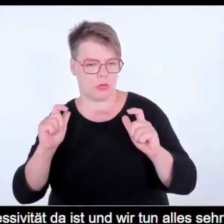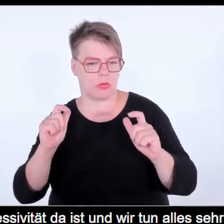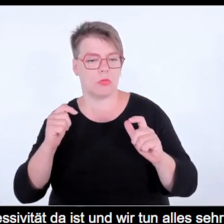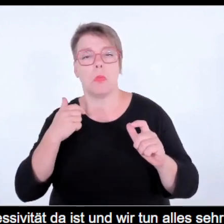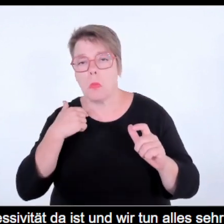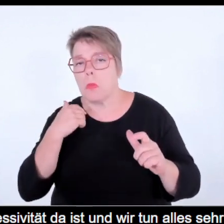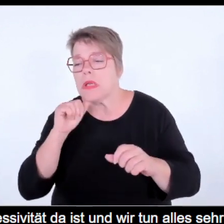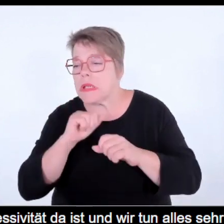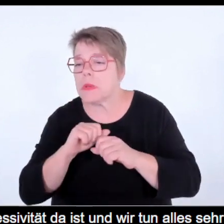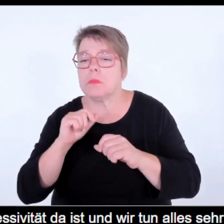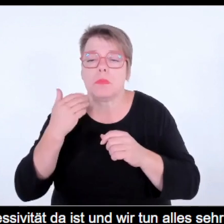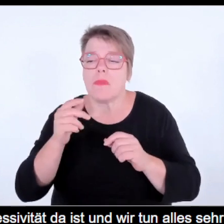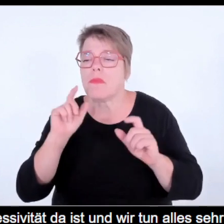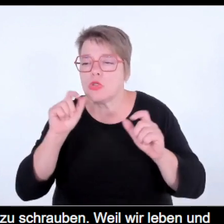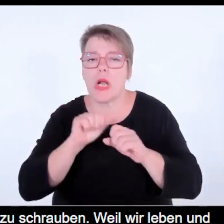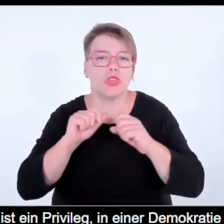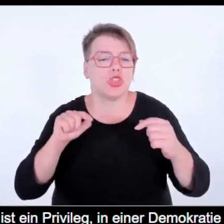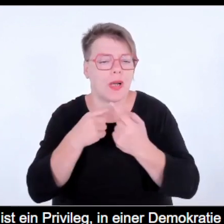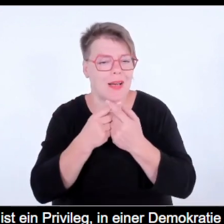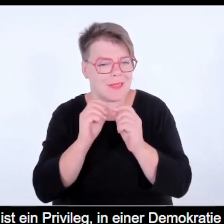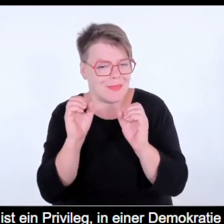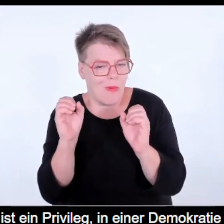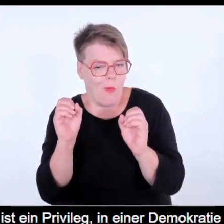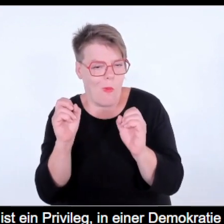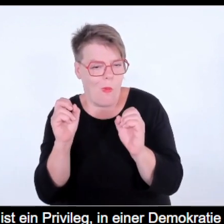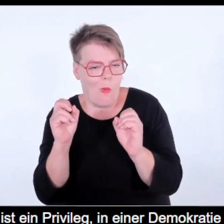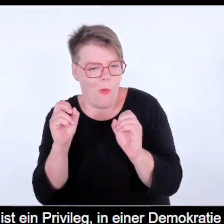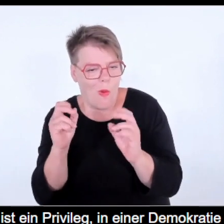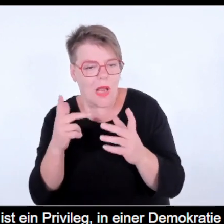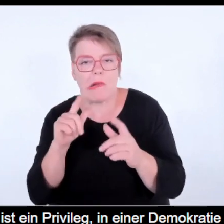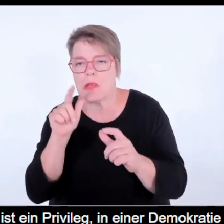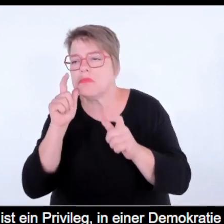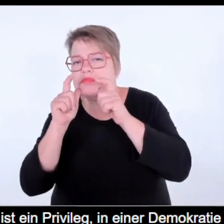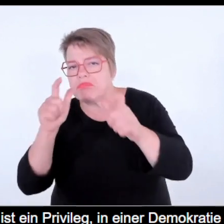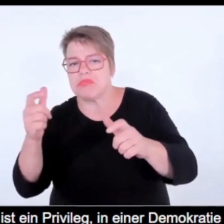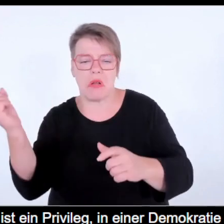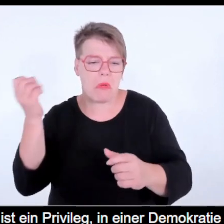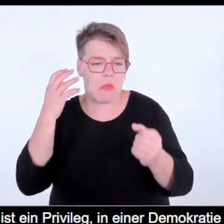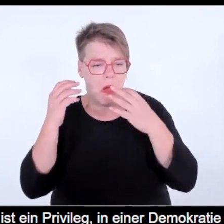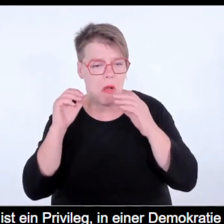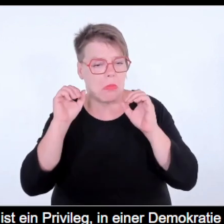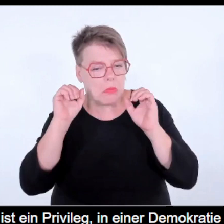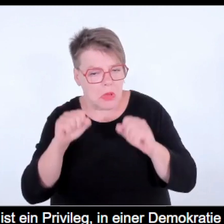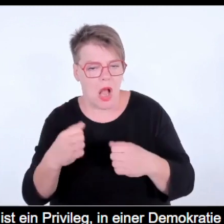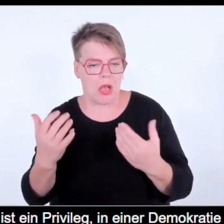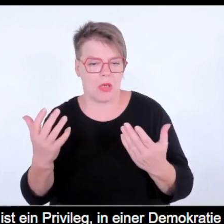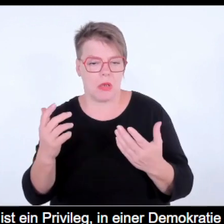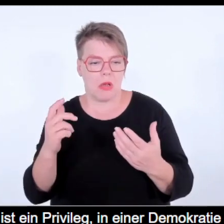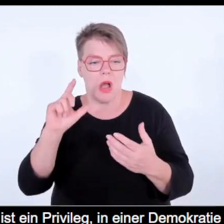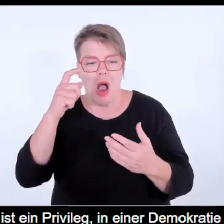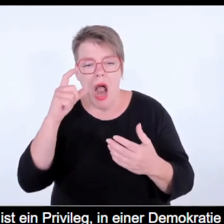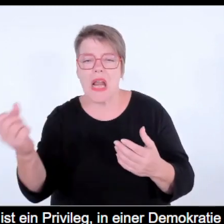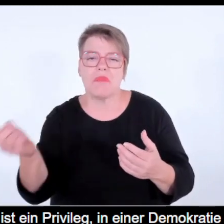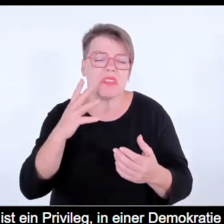mal, ist auch nicht schön, aber ein Ei ist was anderes als ein Stein. Und deshalb sind da dann schon Grenzen überschritten, wo man sich schon